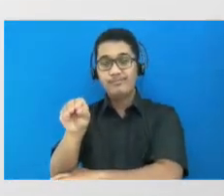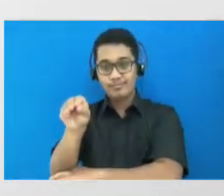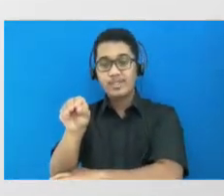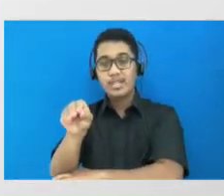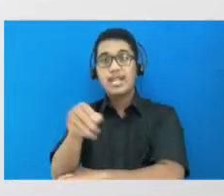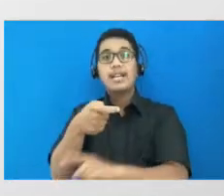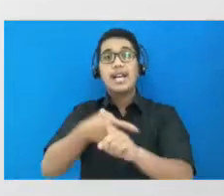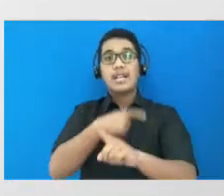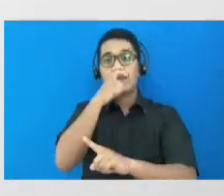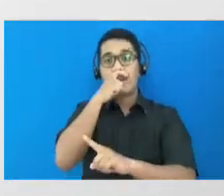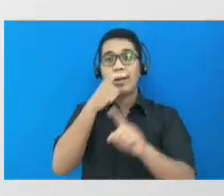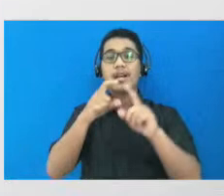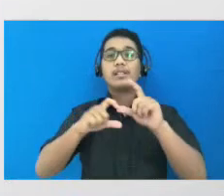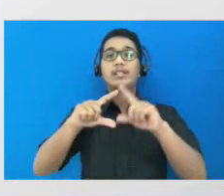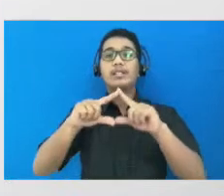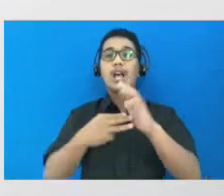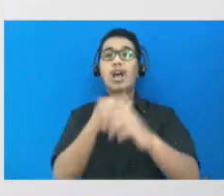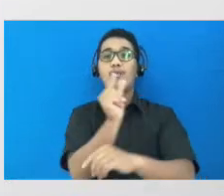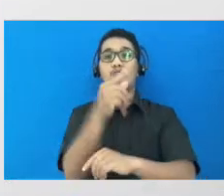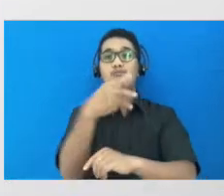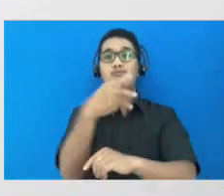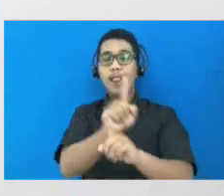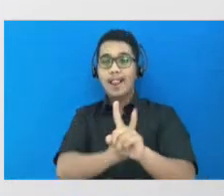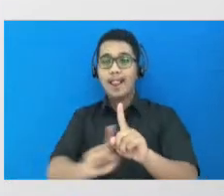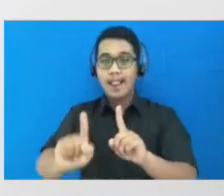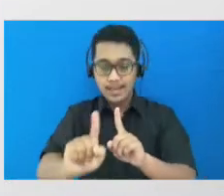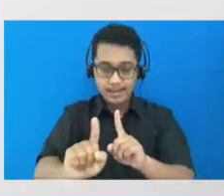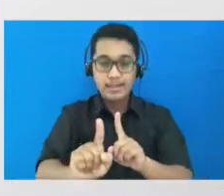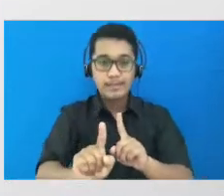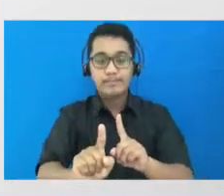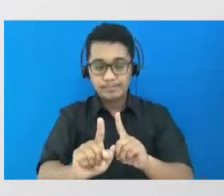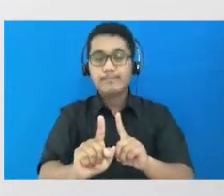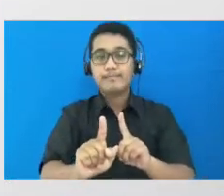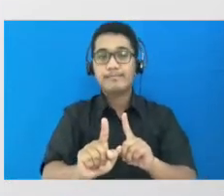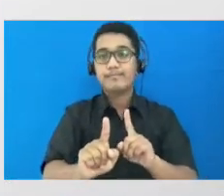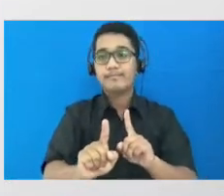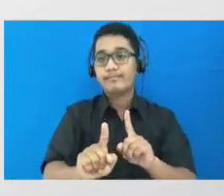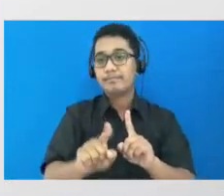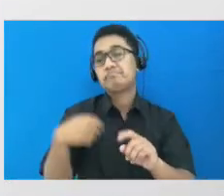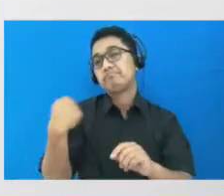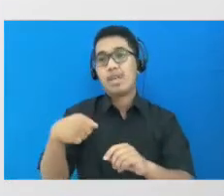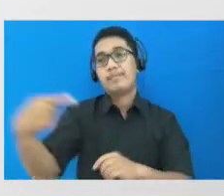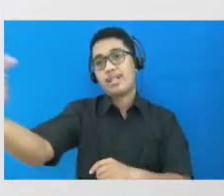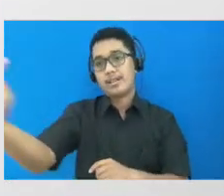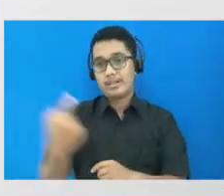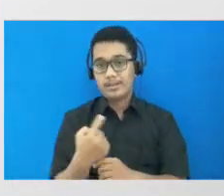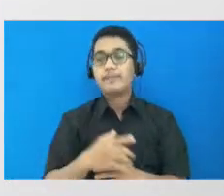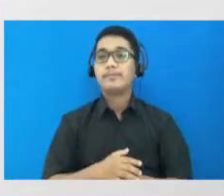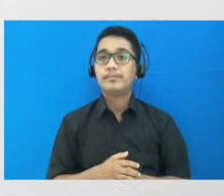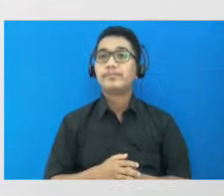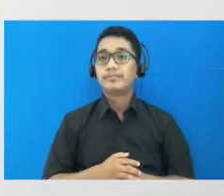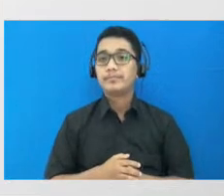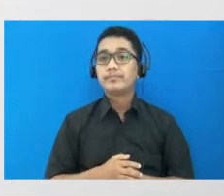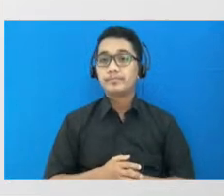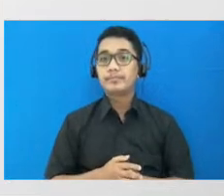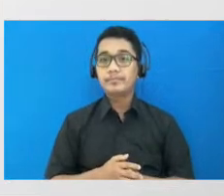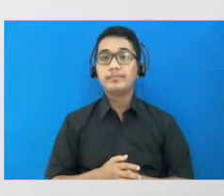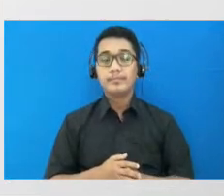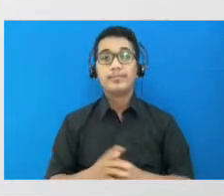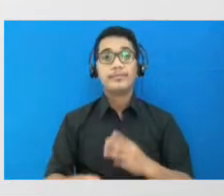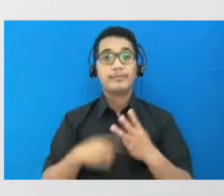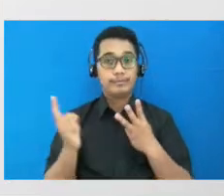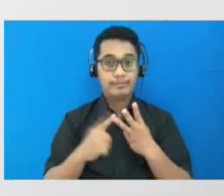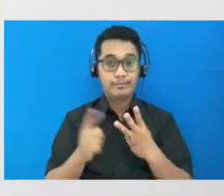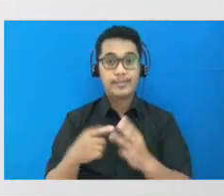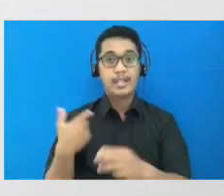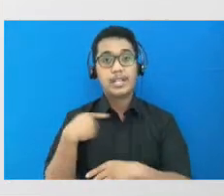Samuel ya. Pak Samuel Abriani Pangarepan, Direktur Jenderal Aplikasi Informatika berhalangan hadir. Juga narasumber lainnya nanti